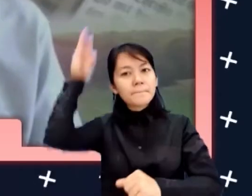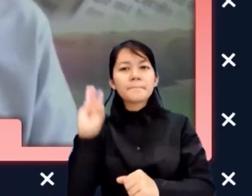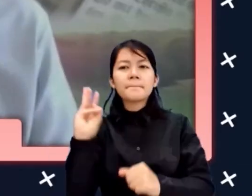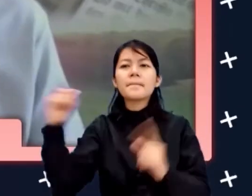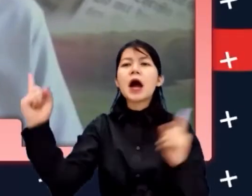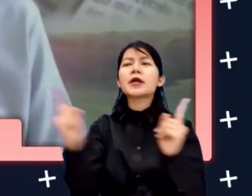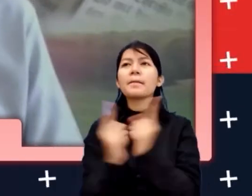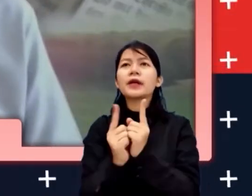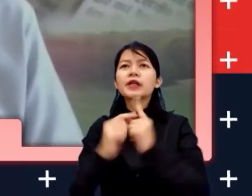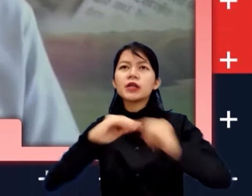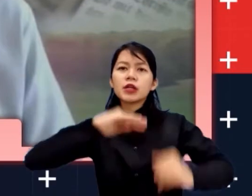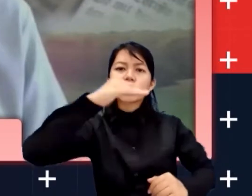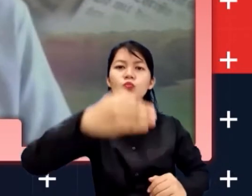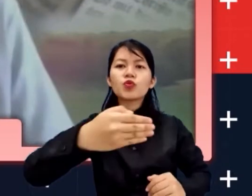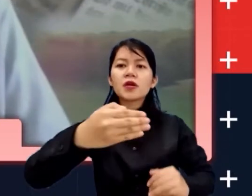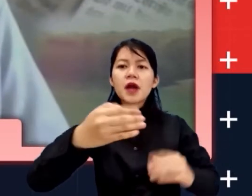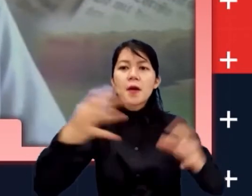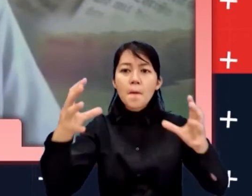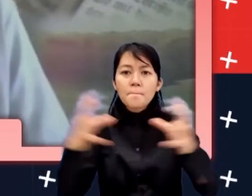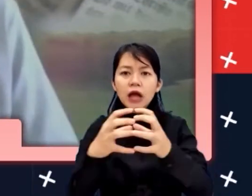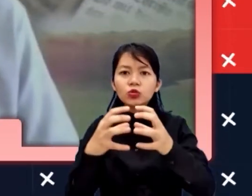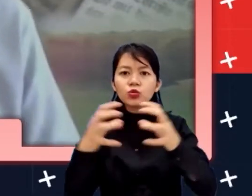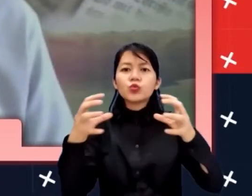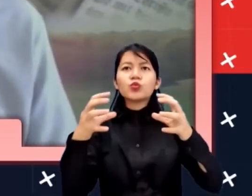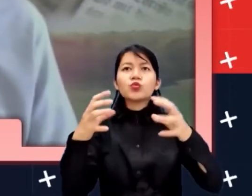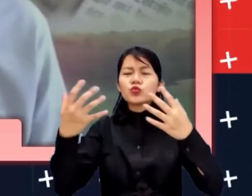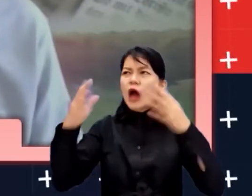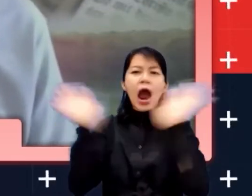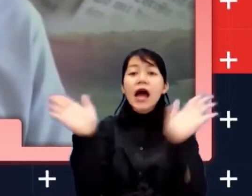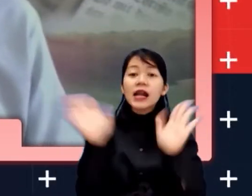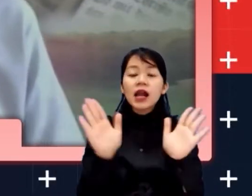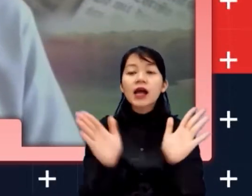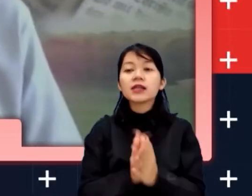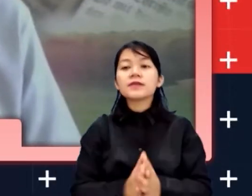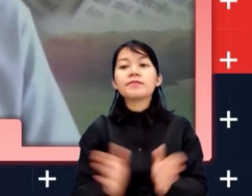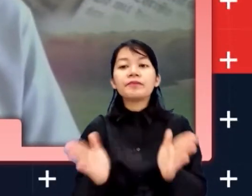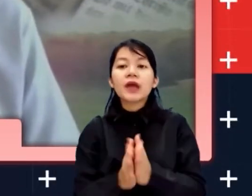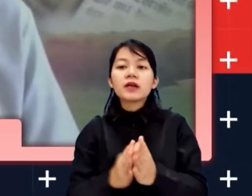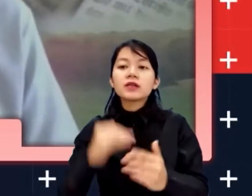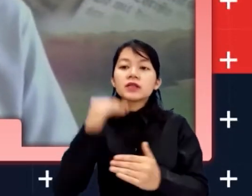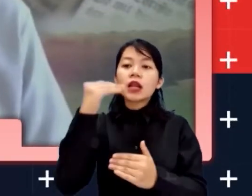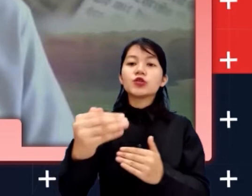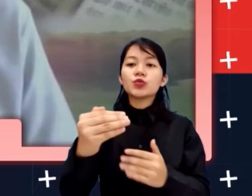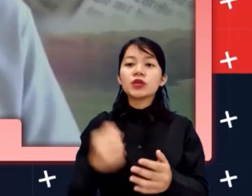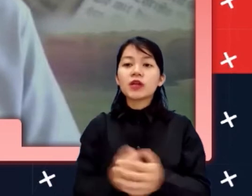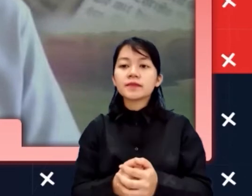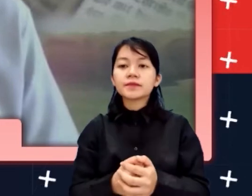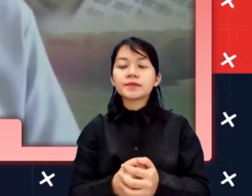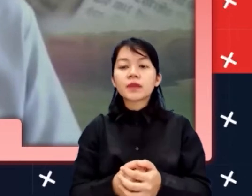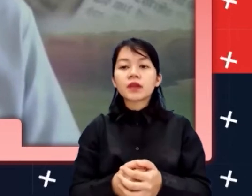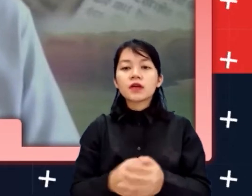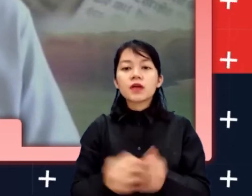Dan selanjutnya juga menyatakan bahwa Yesus bangkit pada waktu hari